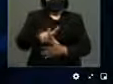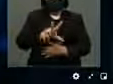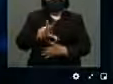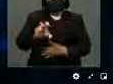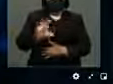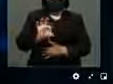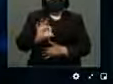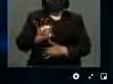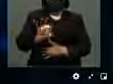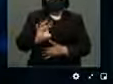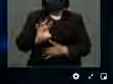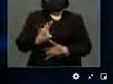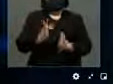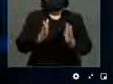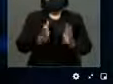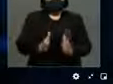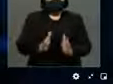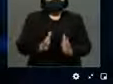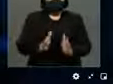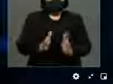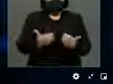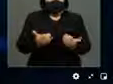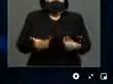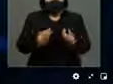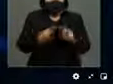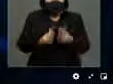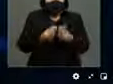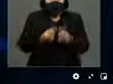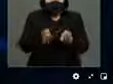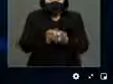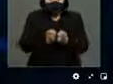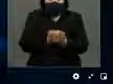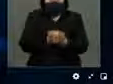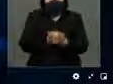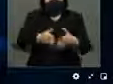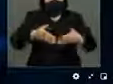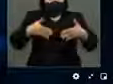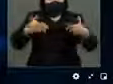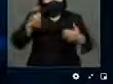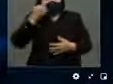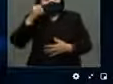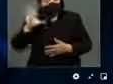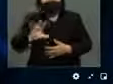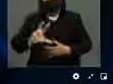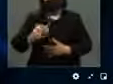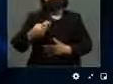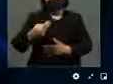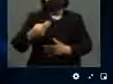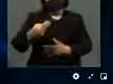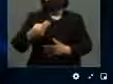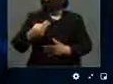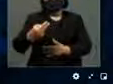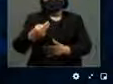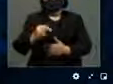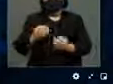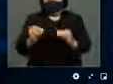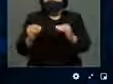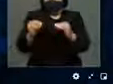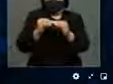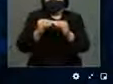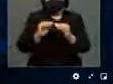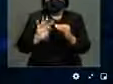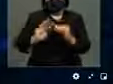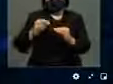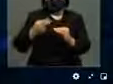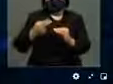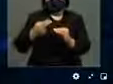1,397 รายทำให้ตัวเลขยอดรวมสะสมของการหายป่วย 39,000 เกือบ 40,000 แล้วนะครับตอนนี้ต้องขอแสดง